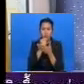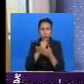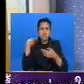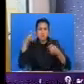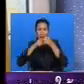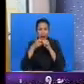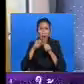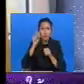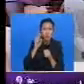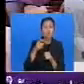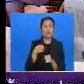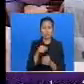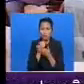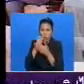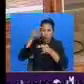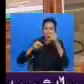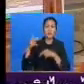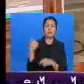ณีมีเหตุฉุกเฉินครับ